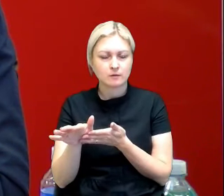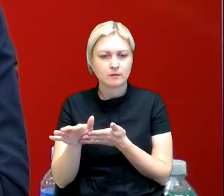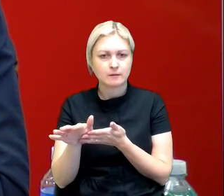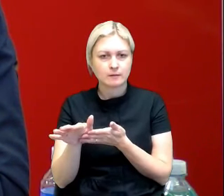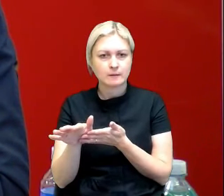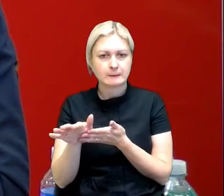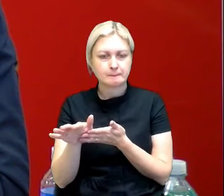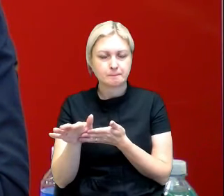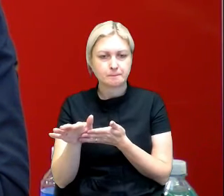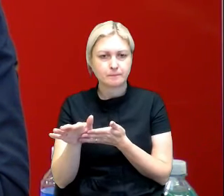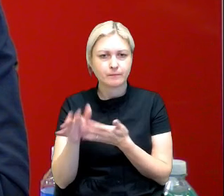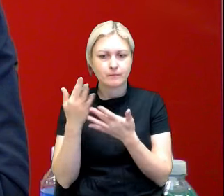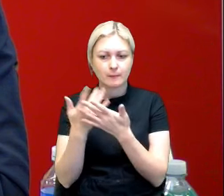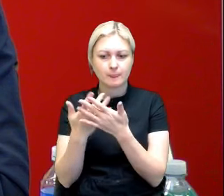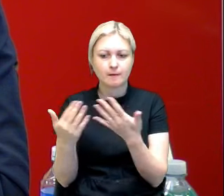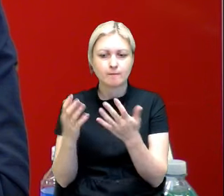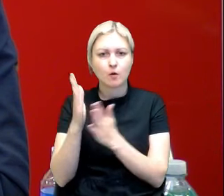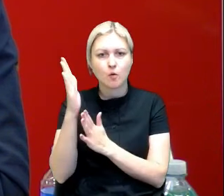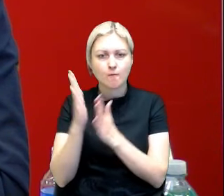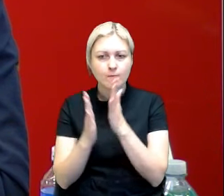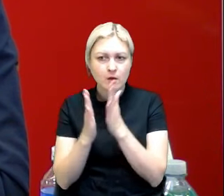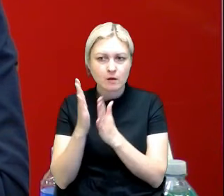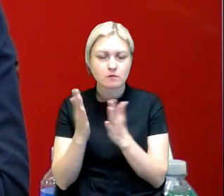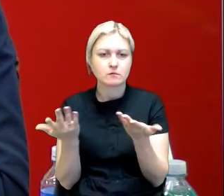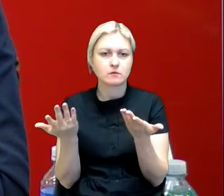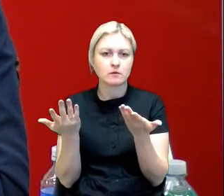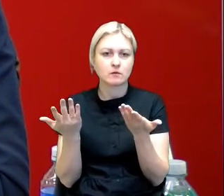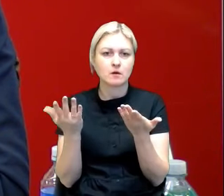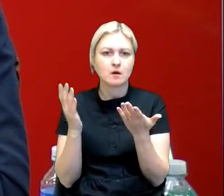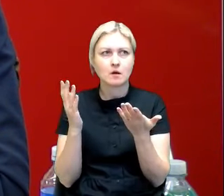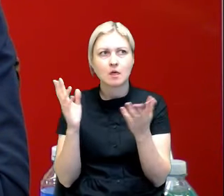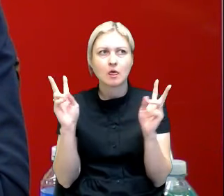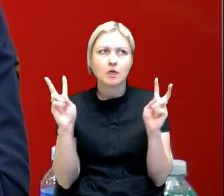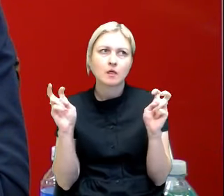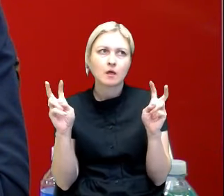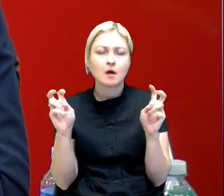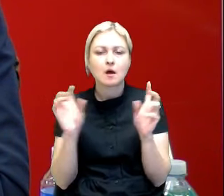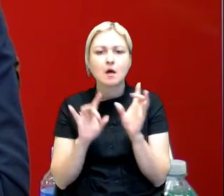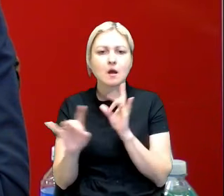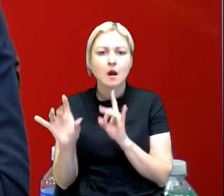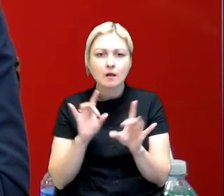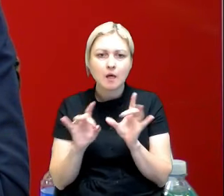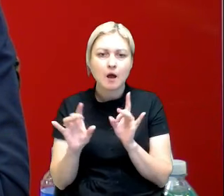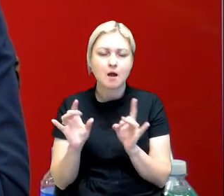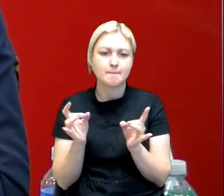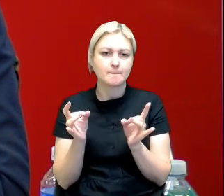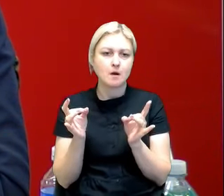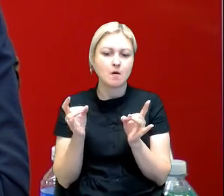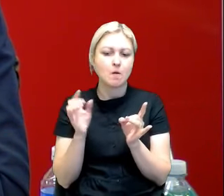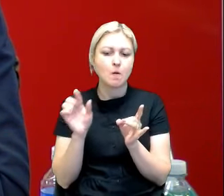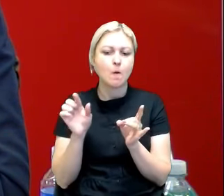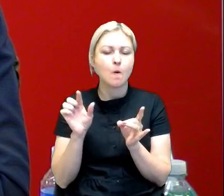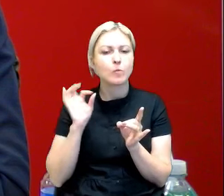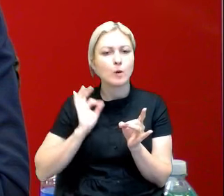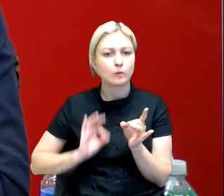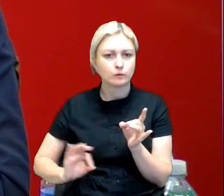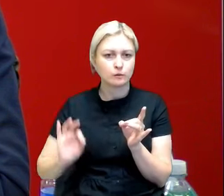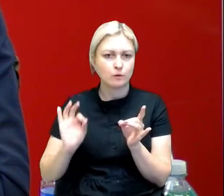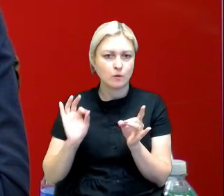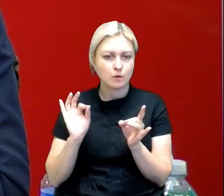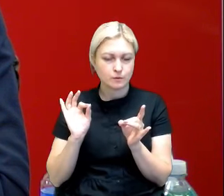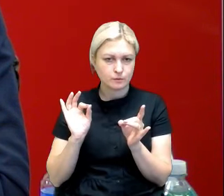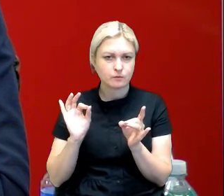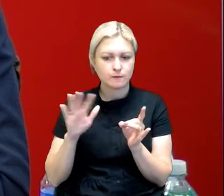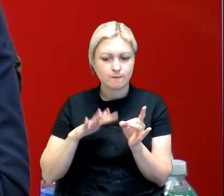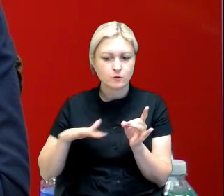jai įvairiom konferencijom ale reklamai ir ir naudingumo turbūt klausiant visuomenės